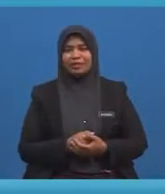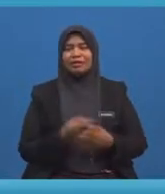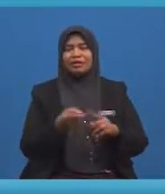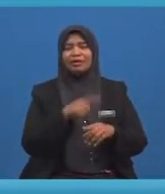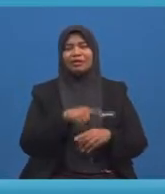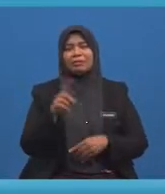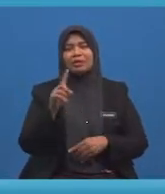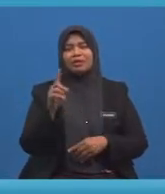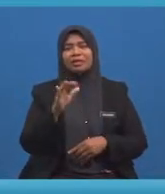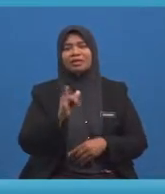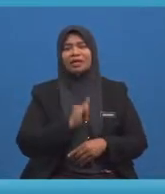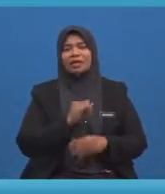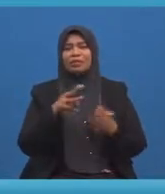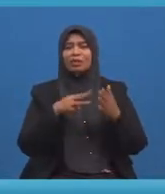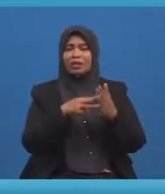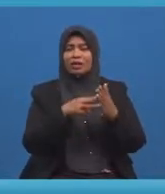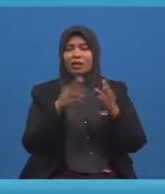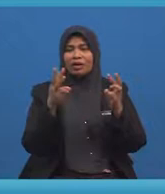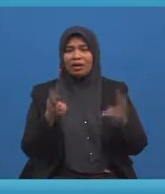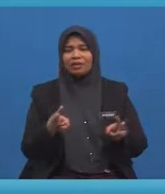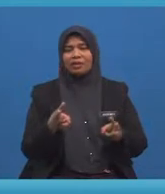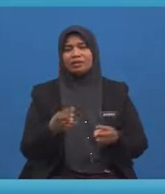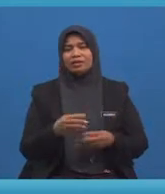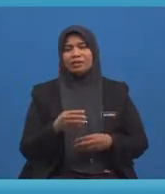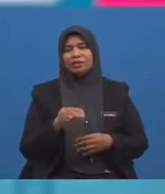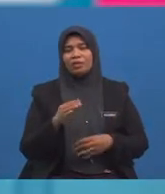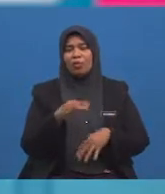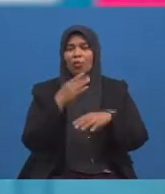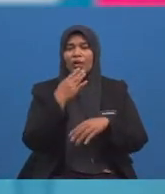Dari manakah saya mewarisi warna kulit saya?